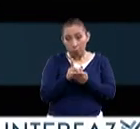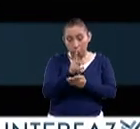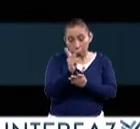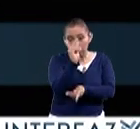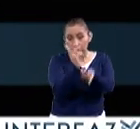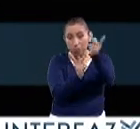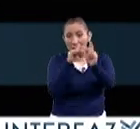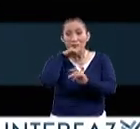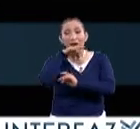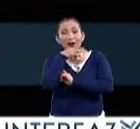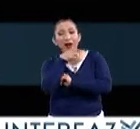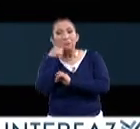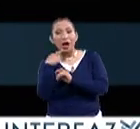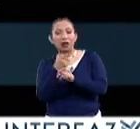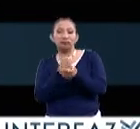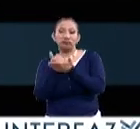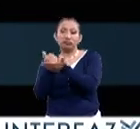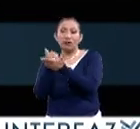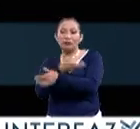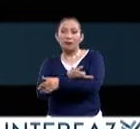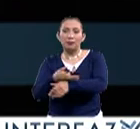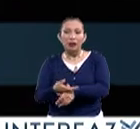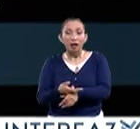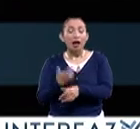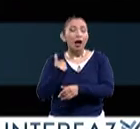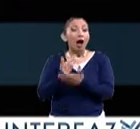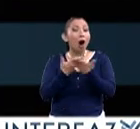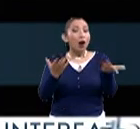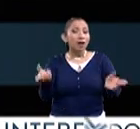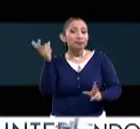ว่าชาวบ้านพากันเฮ็ด